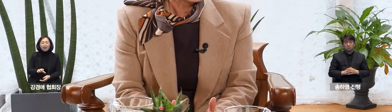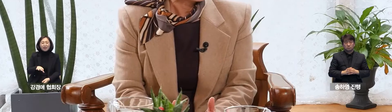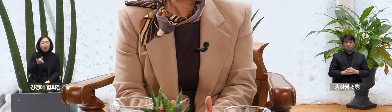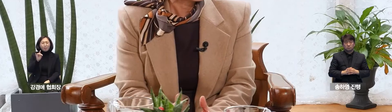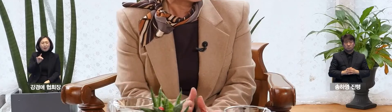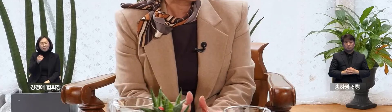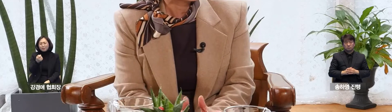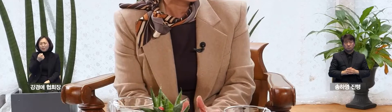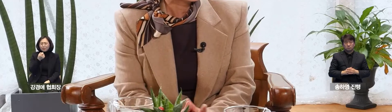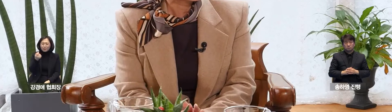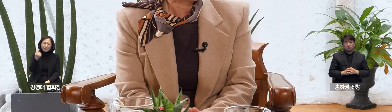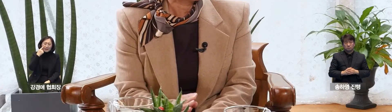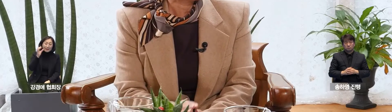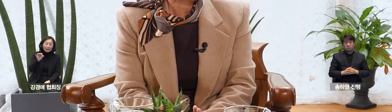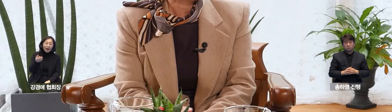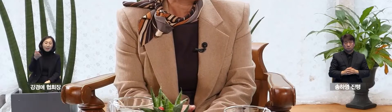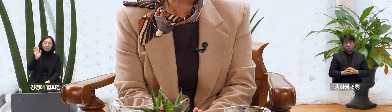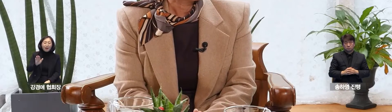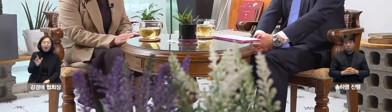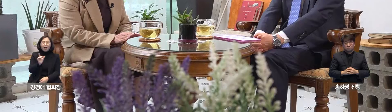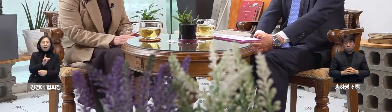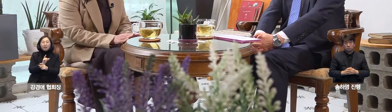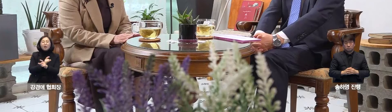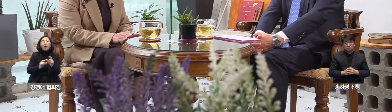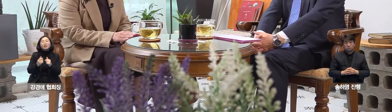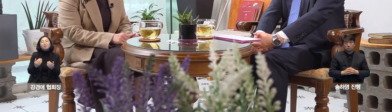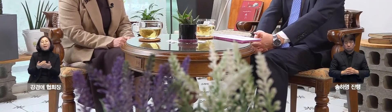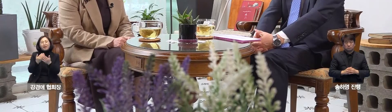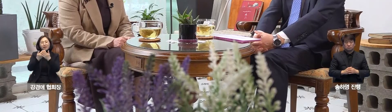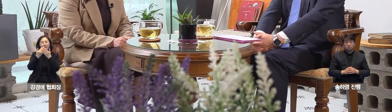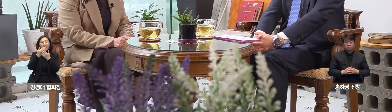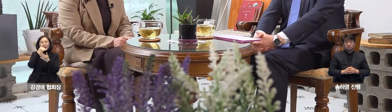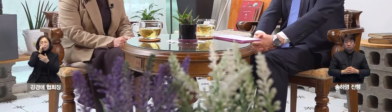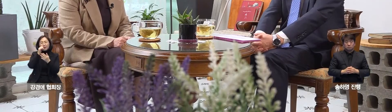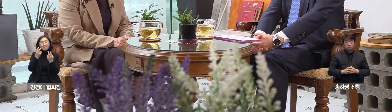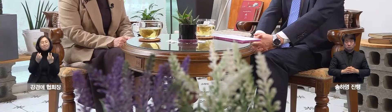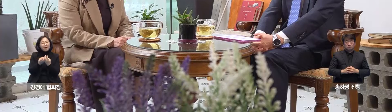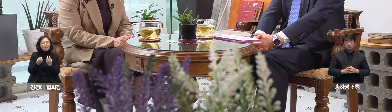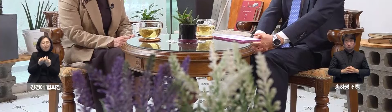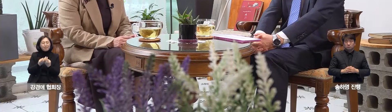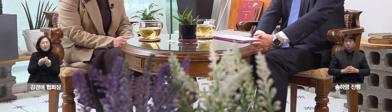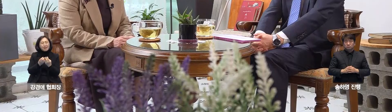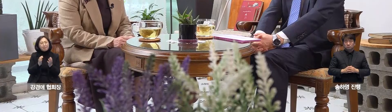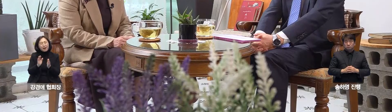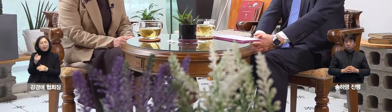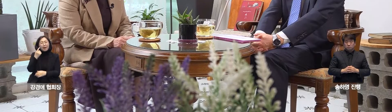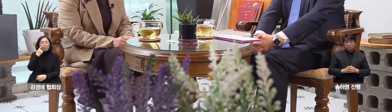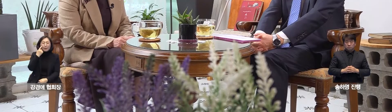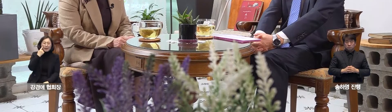크게 뻗어나갈 수 있도록 이런 것들을 좀 만들어보자 하고 실제로